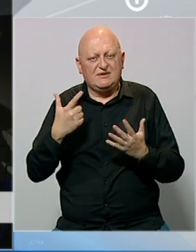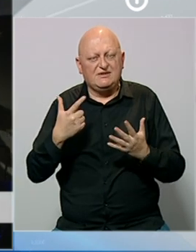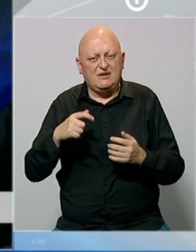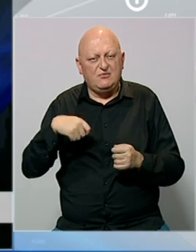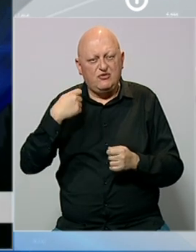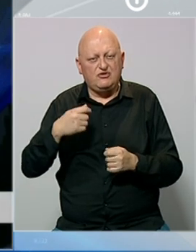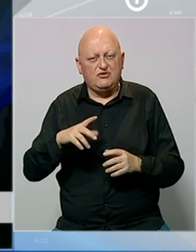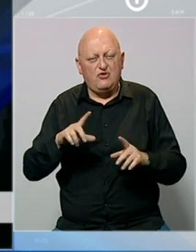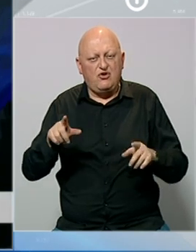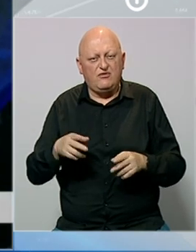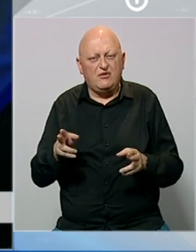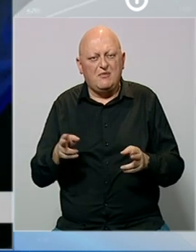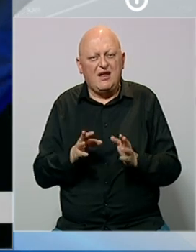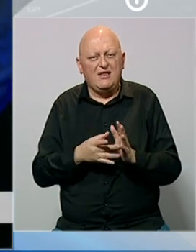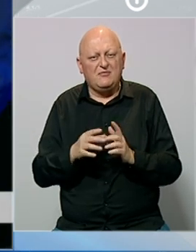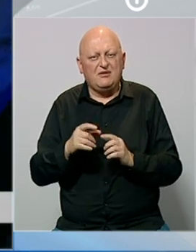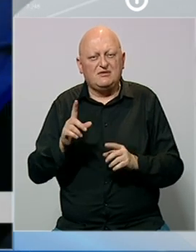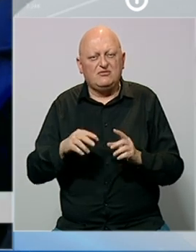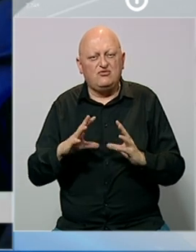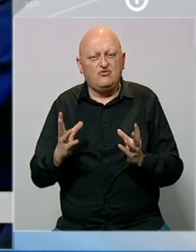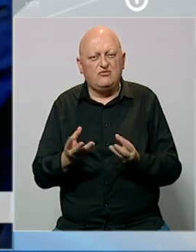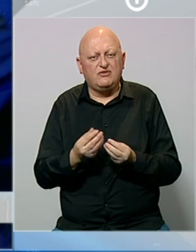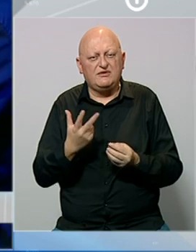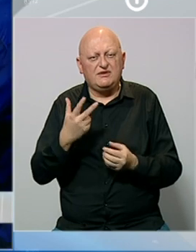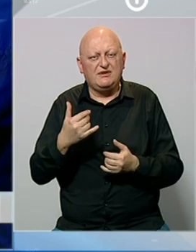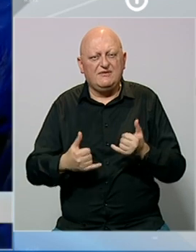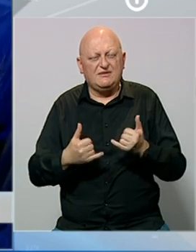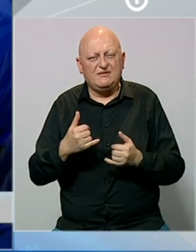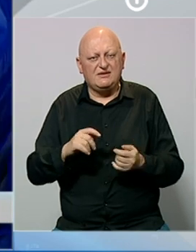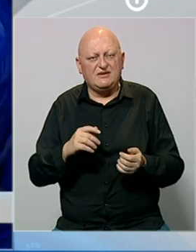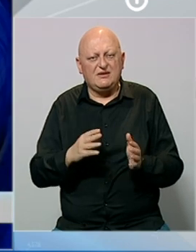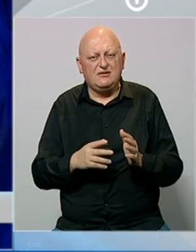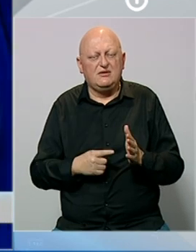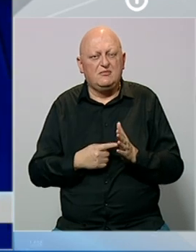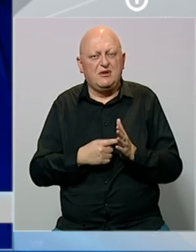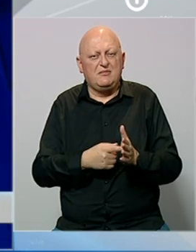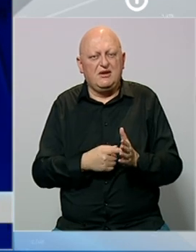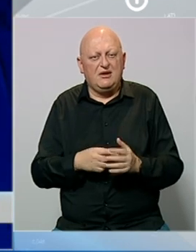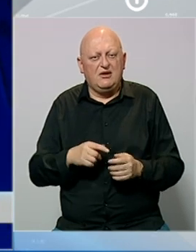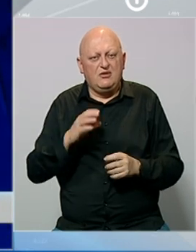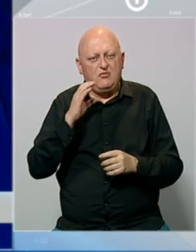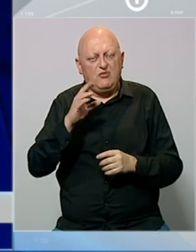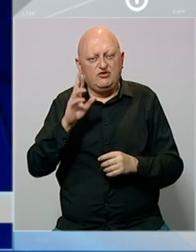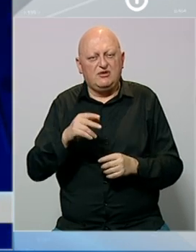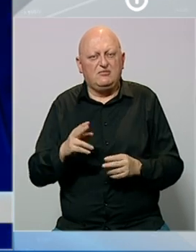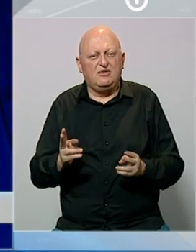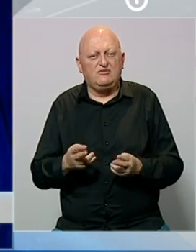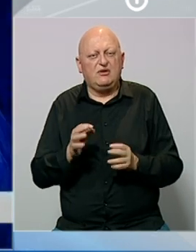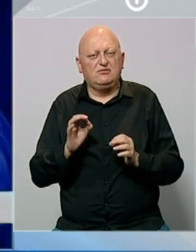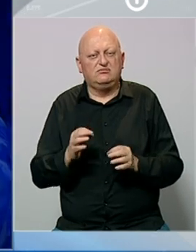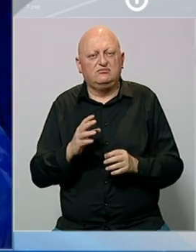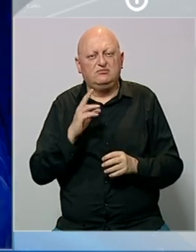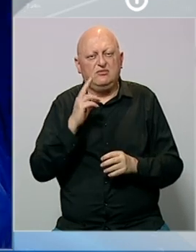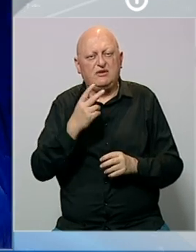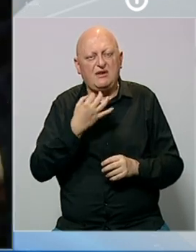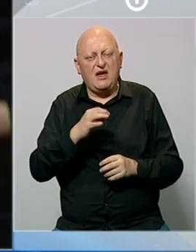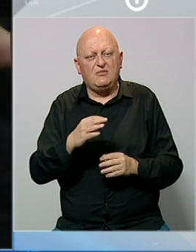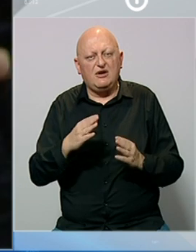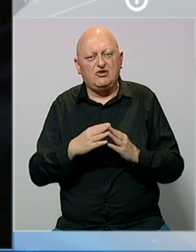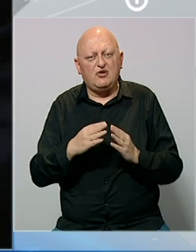produkcija u okviru Malog mesa, među kojima su ukupno i 3 festivalske premijere. Publika će imati prigodu pogledati